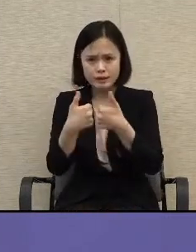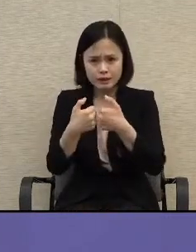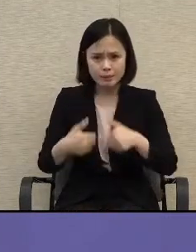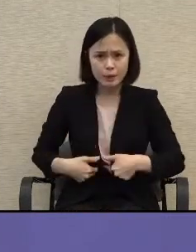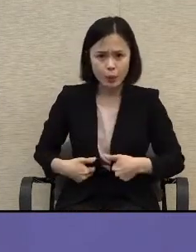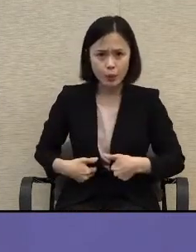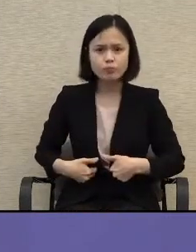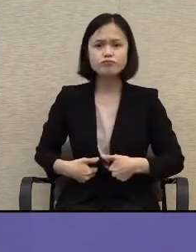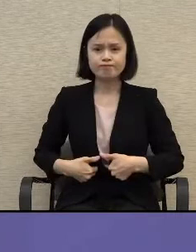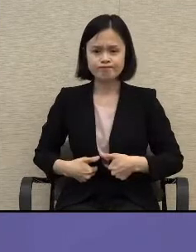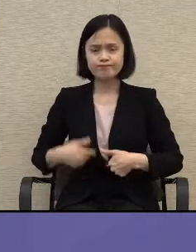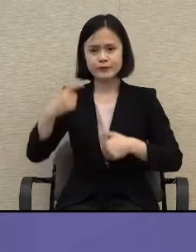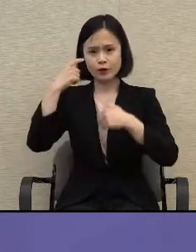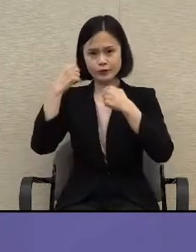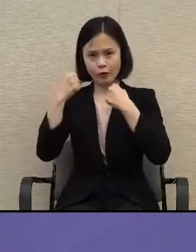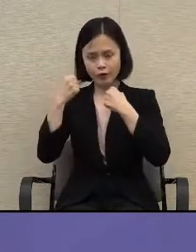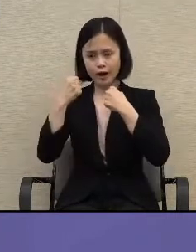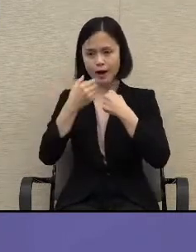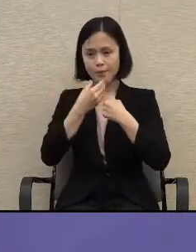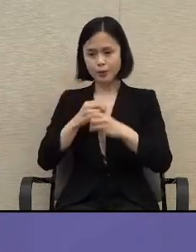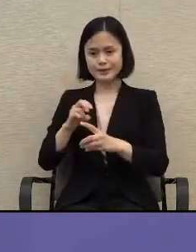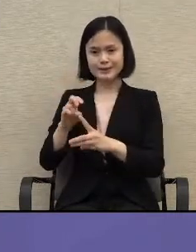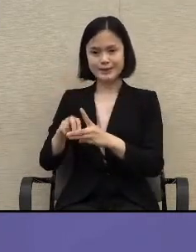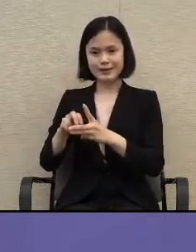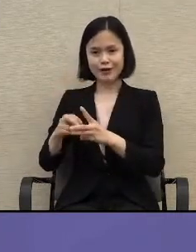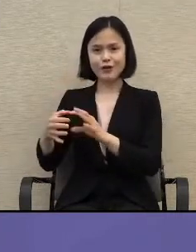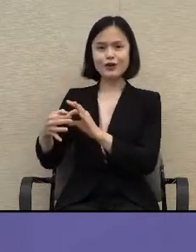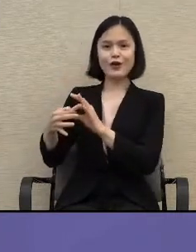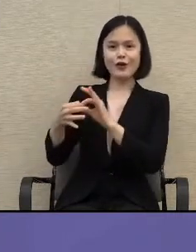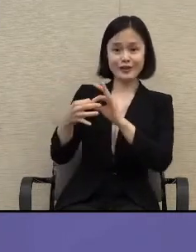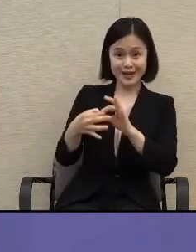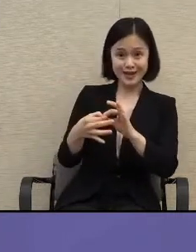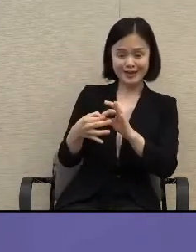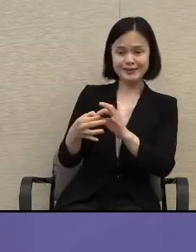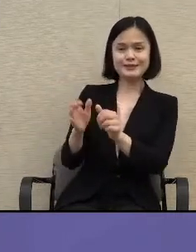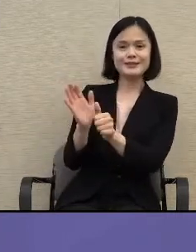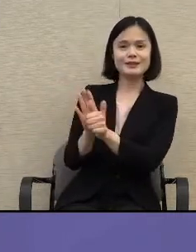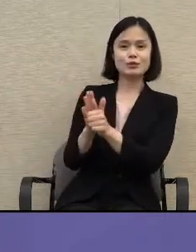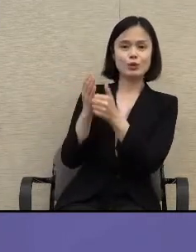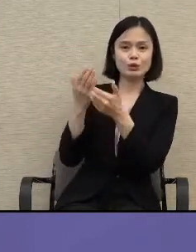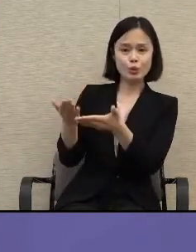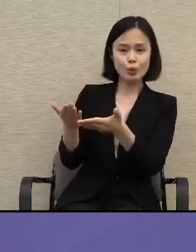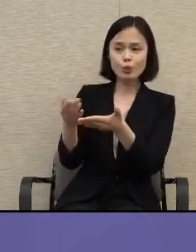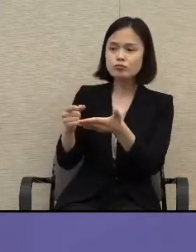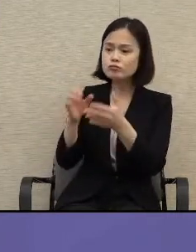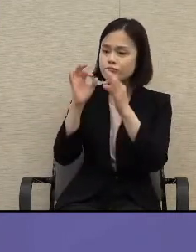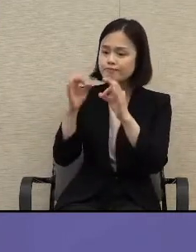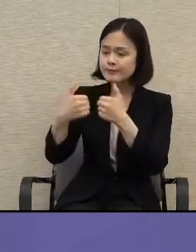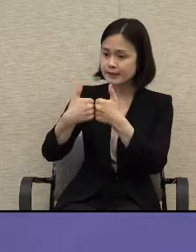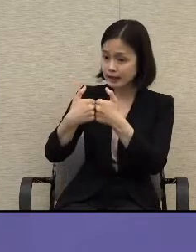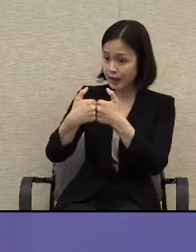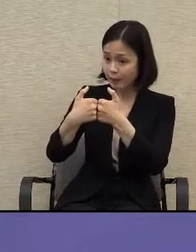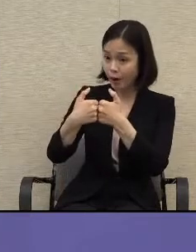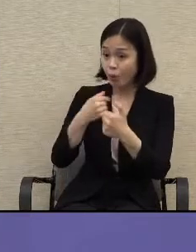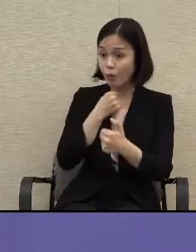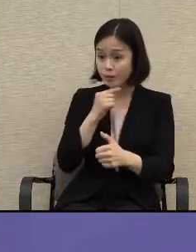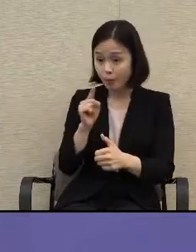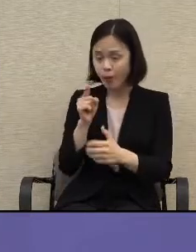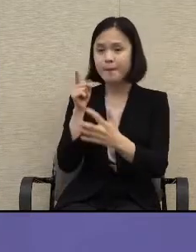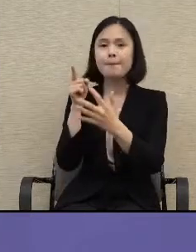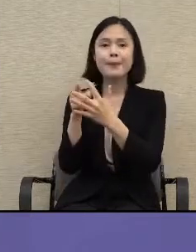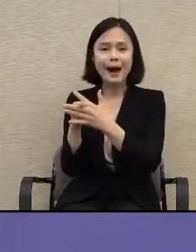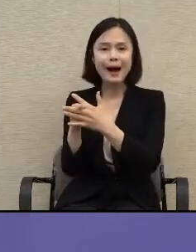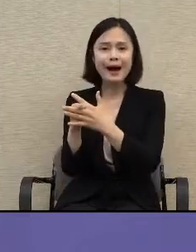정신복지센터에 연계되고 센터에서 이 사람이 가지는 복합적인 욕구들을 파악을 해서 뭐